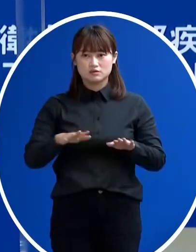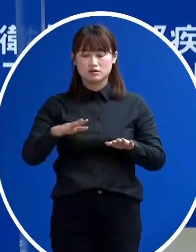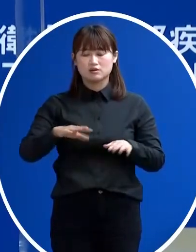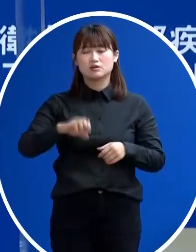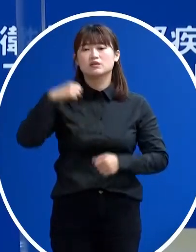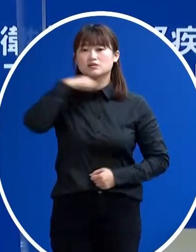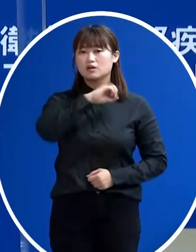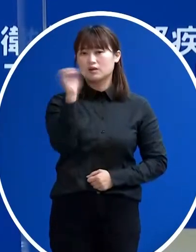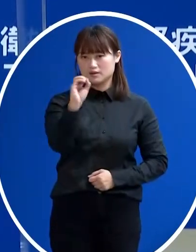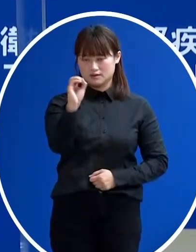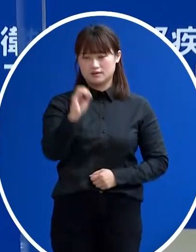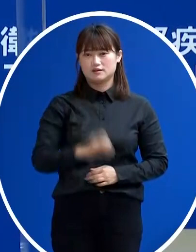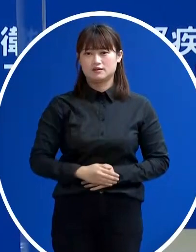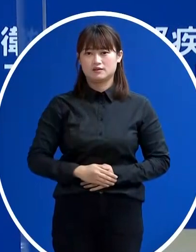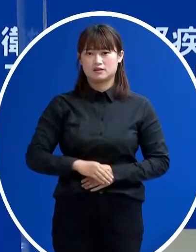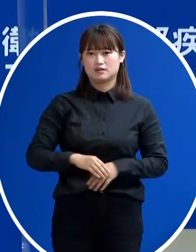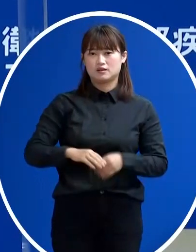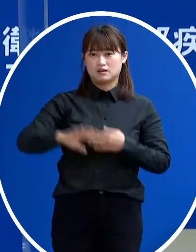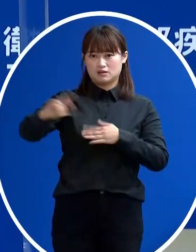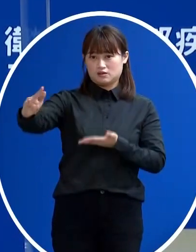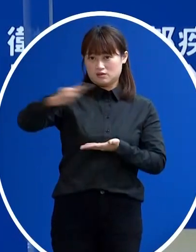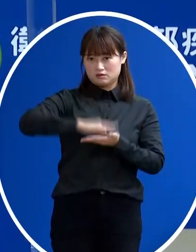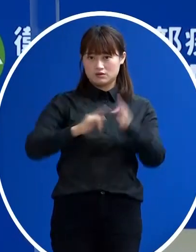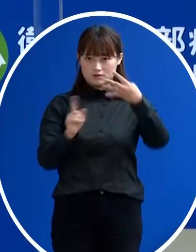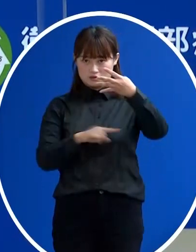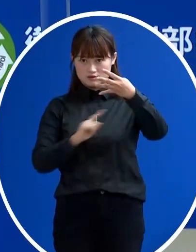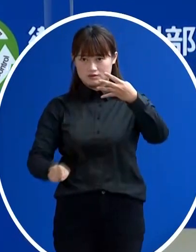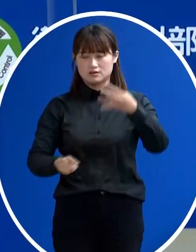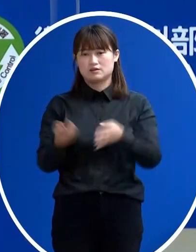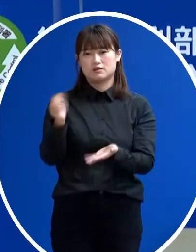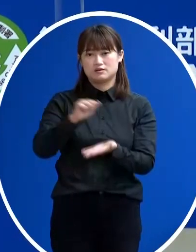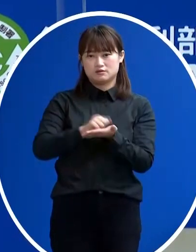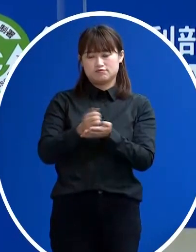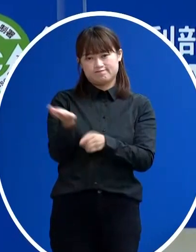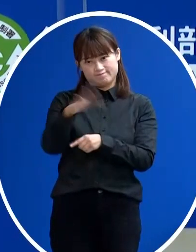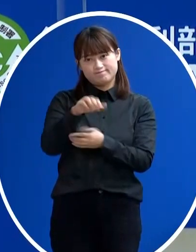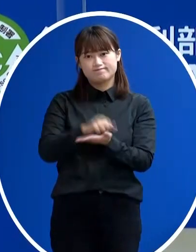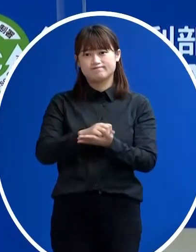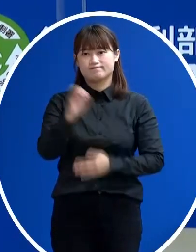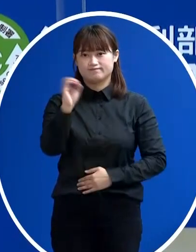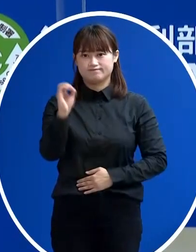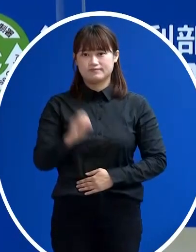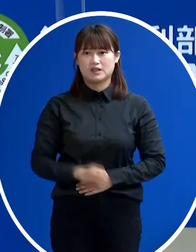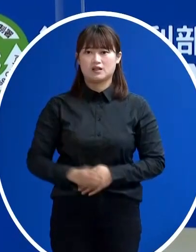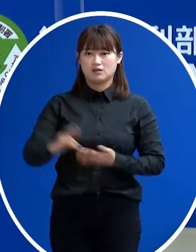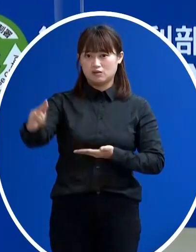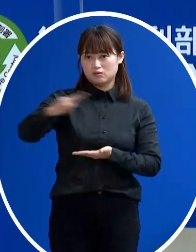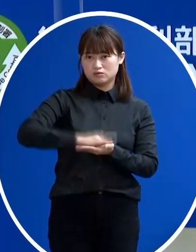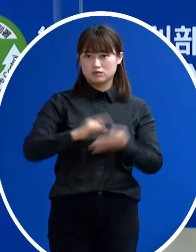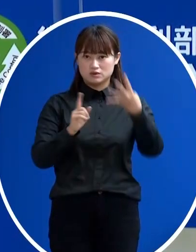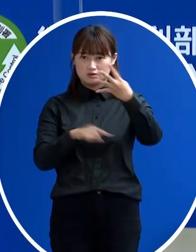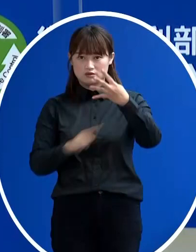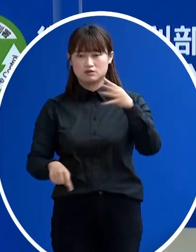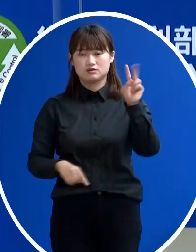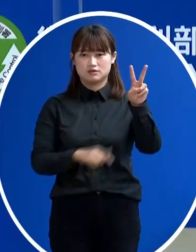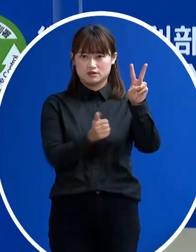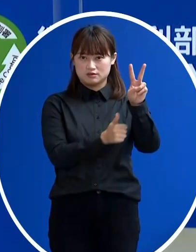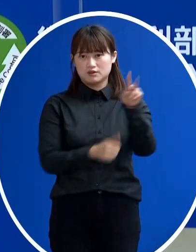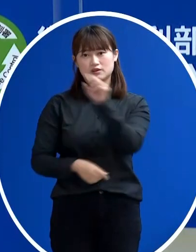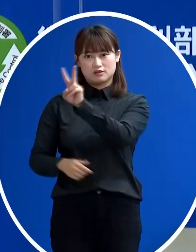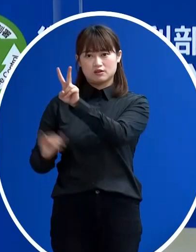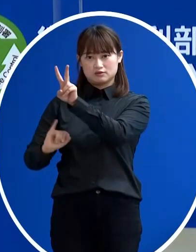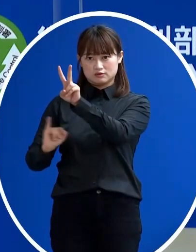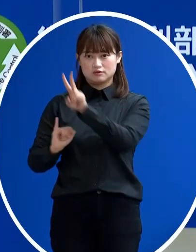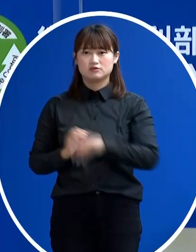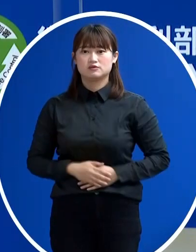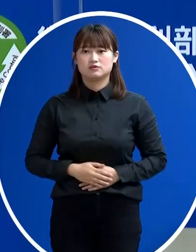零例的本土病例，那四例的境外移入的病例，那零死亡个案。那这四例的境外移入个案是两例男性，两例